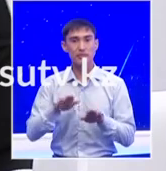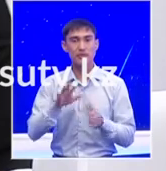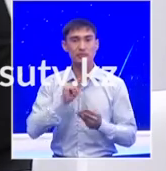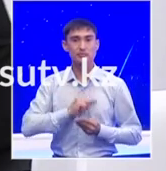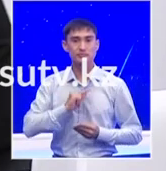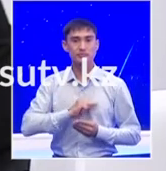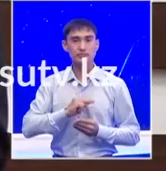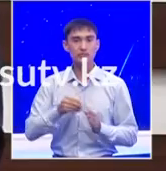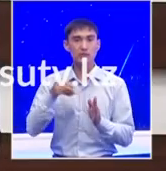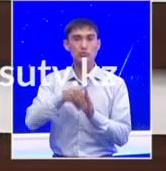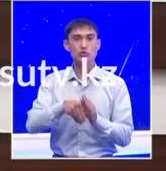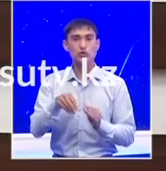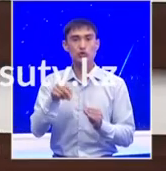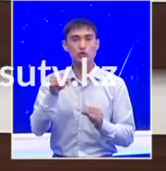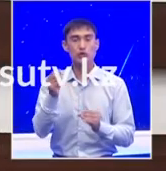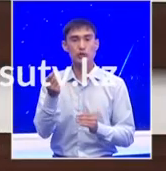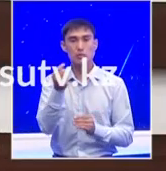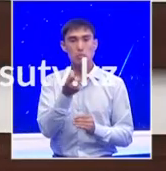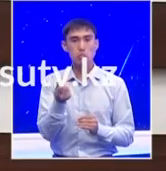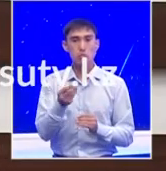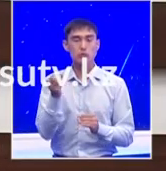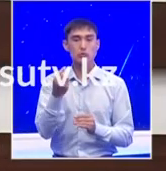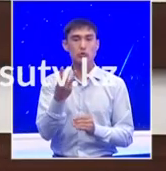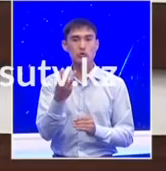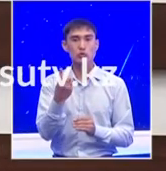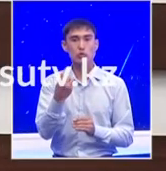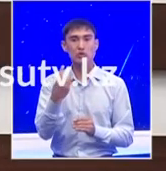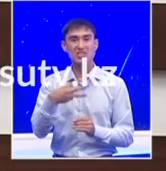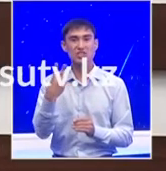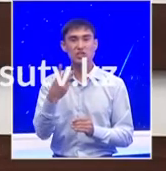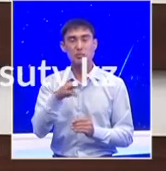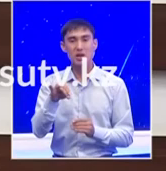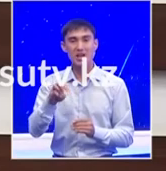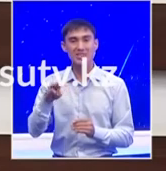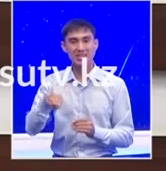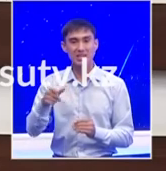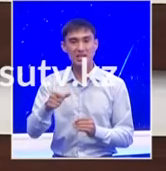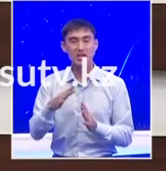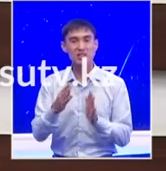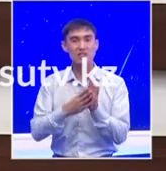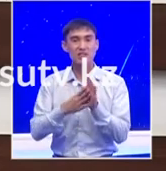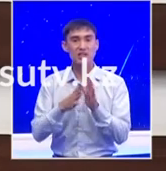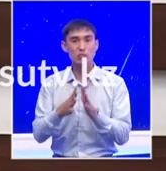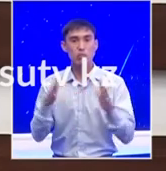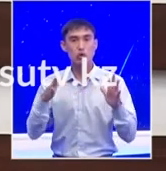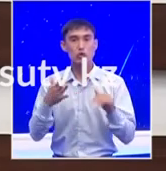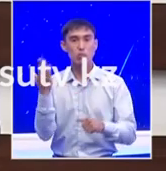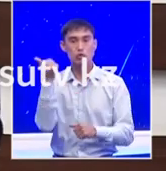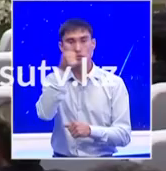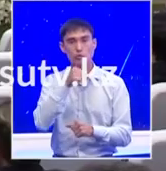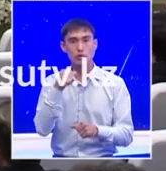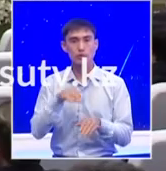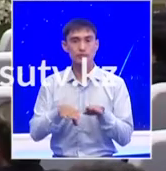поступило 131,4 миллиарда тенге. Это почти в 1,9 раза больше аналогичного периода прошлого